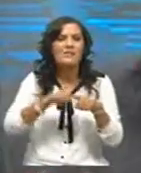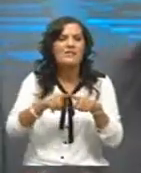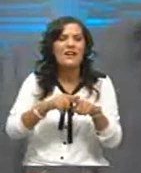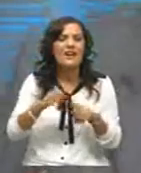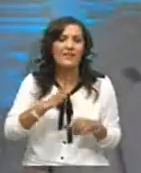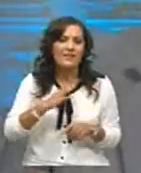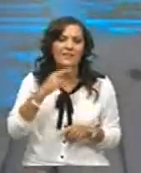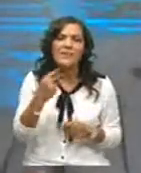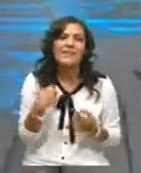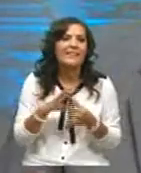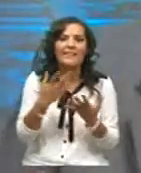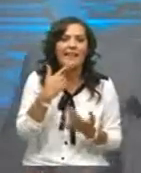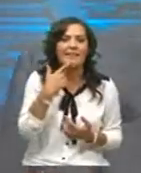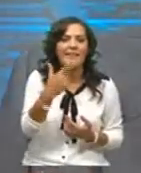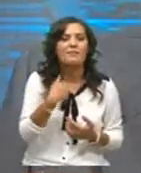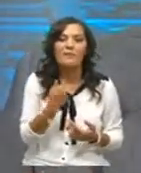Bıçak